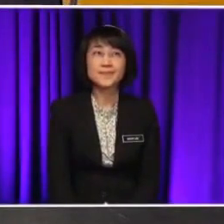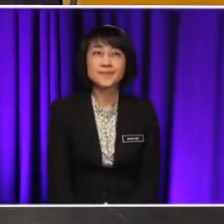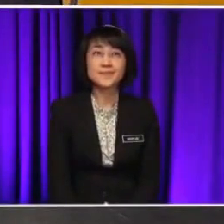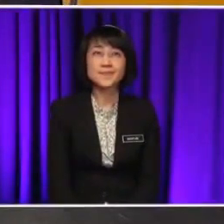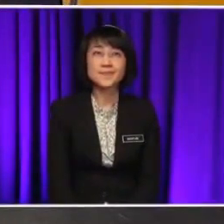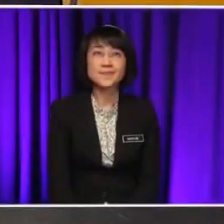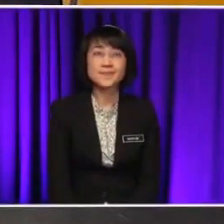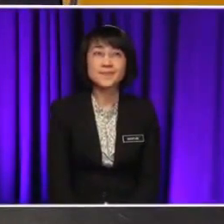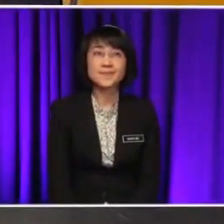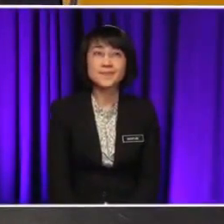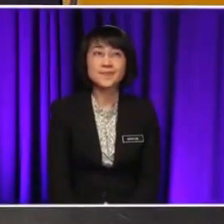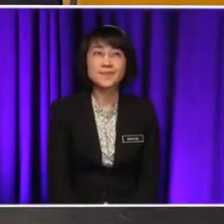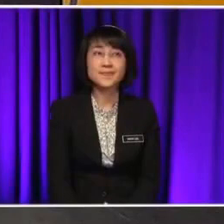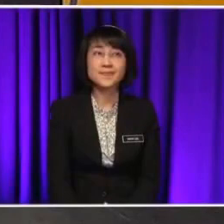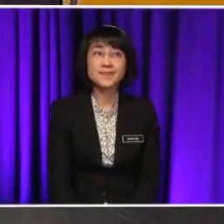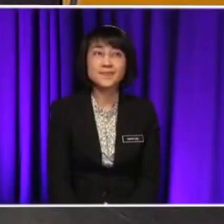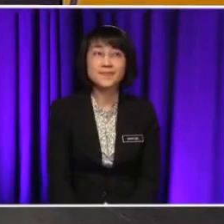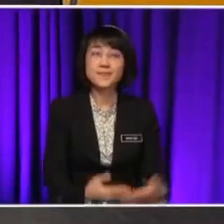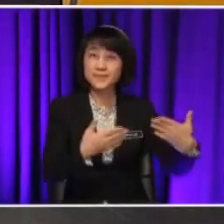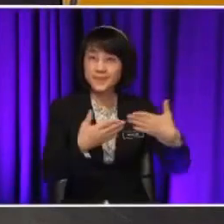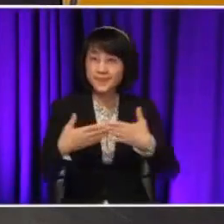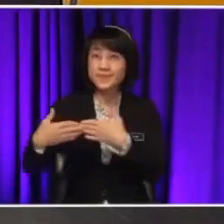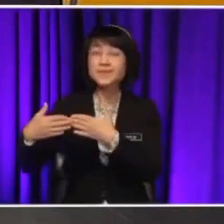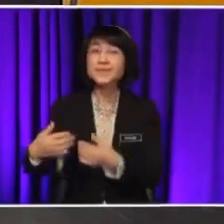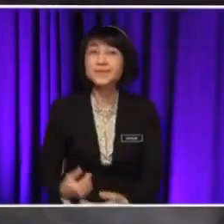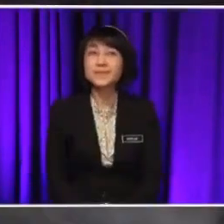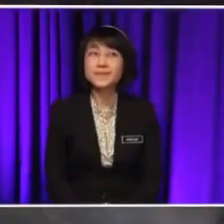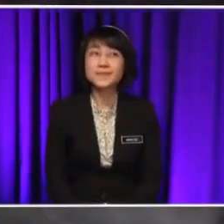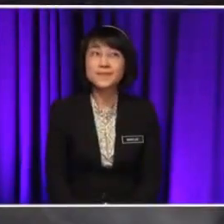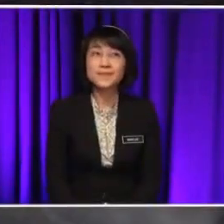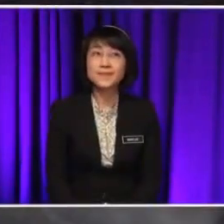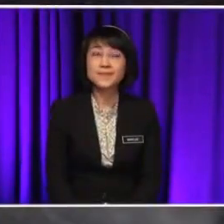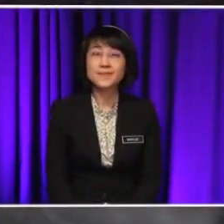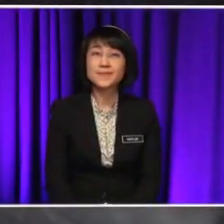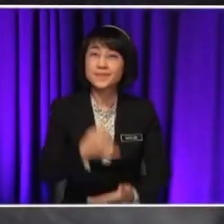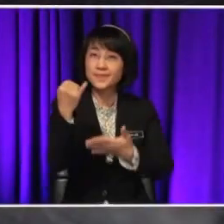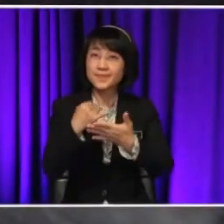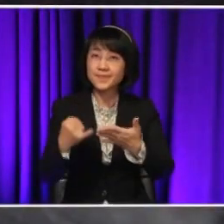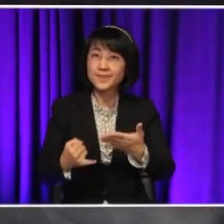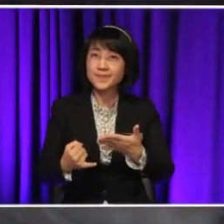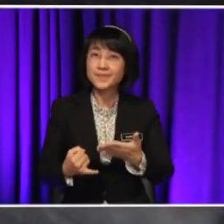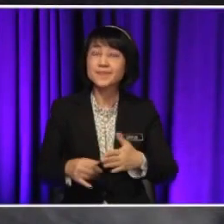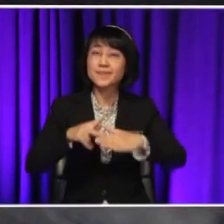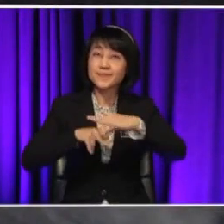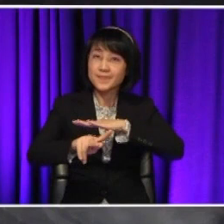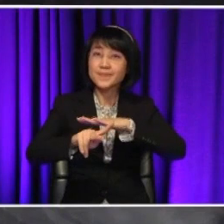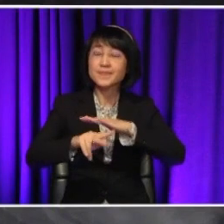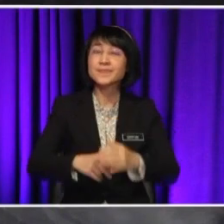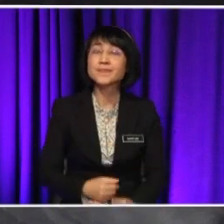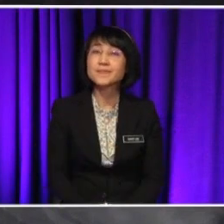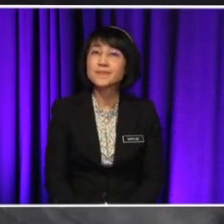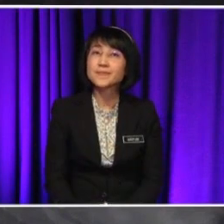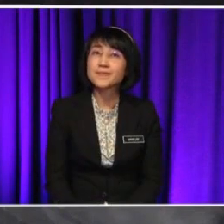Dia selalu ni. Okey, kita teruskan lagi. Okey, kita teruskan lagi kepada seni cetakan. Okey, seni